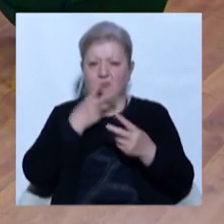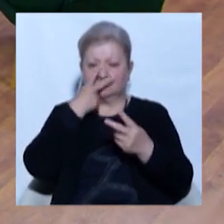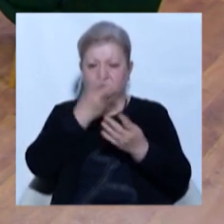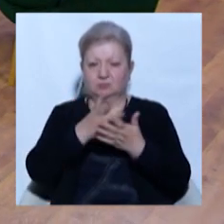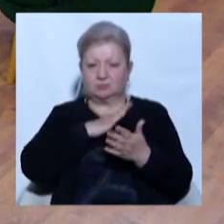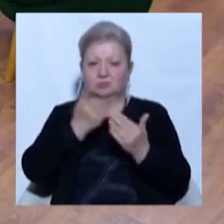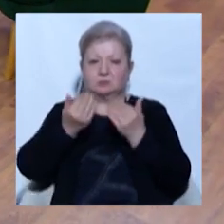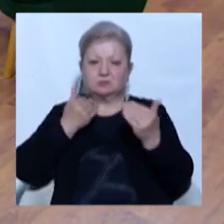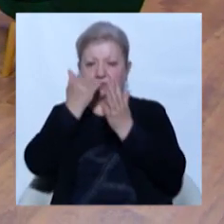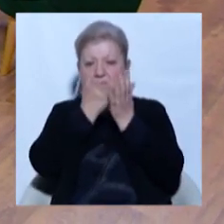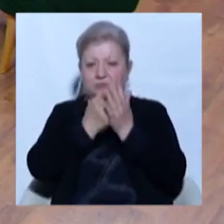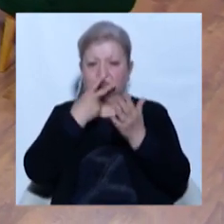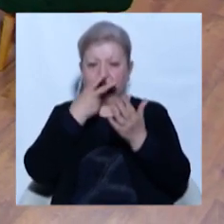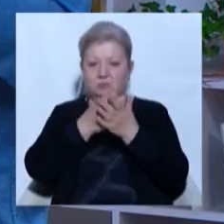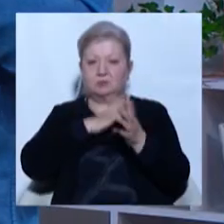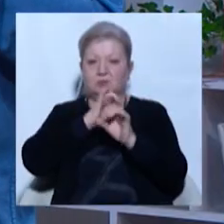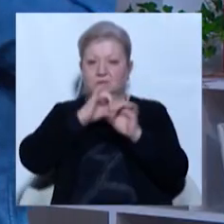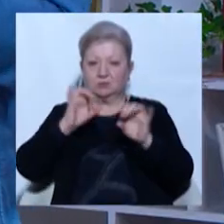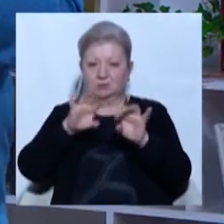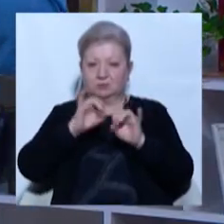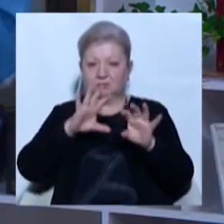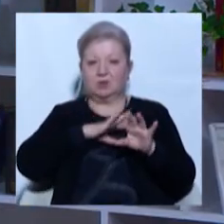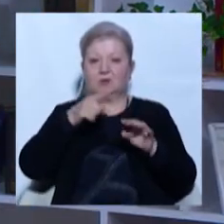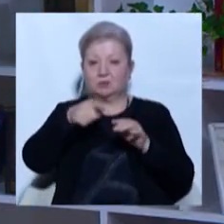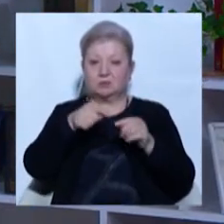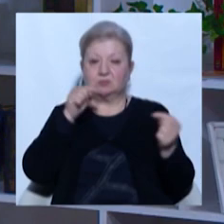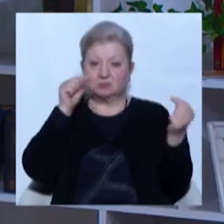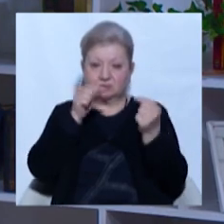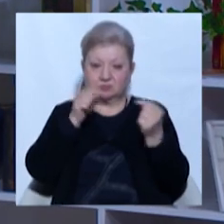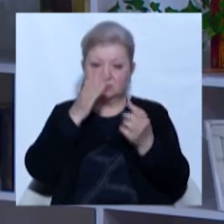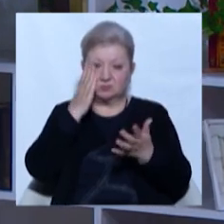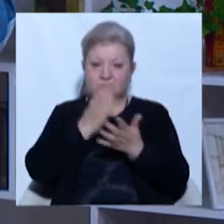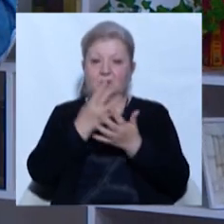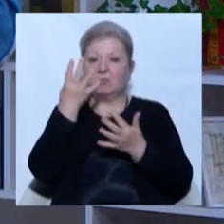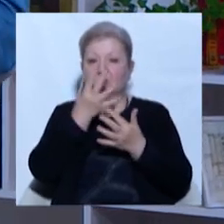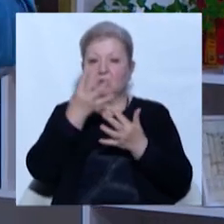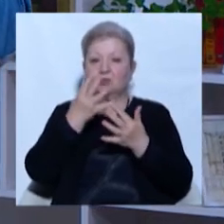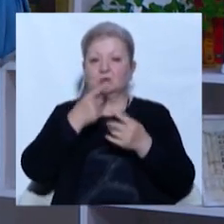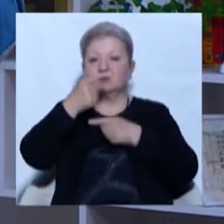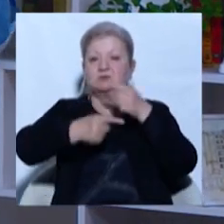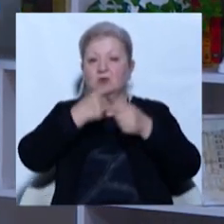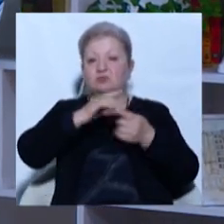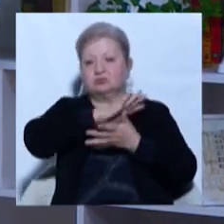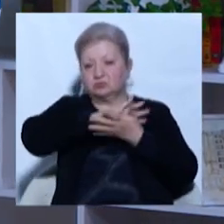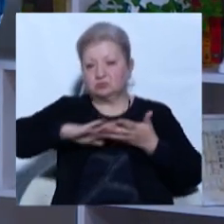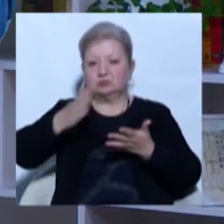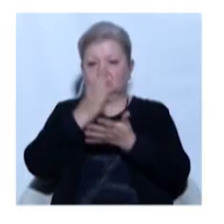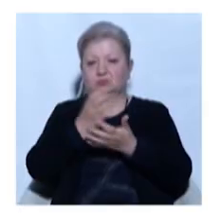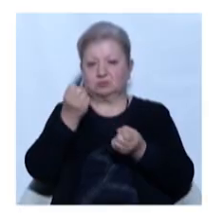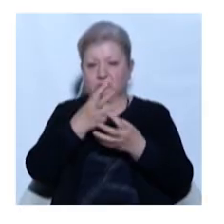განვიხილავთ და ვნახეთ. ეს დაპირისპირება მეოთხე საუკუნის შემდეგაც გაგრძელდა და მეოთხე საუკუნის ბოლოს ირანის გამარჯვებით